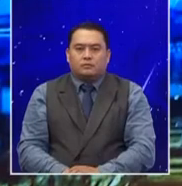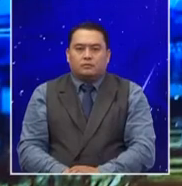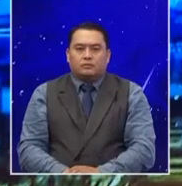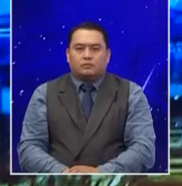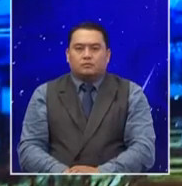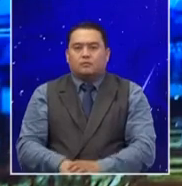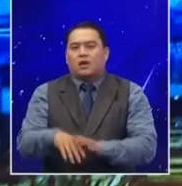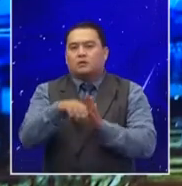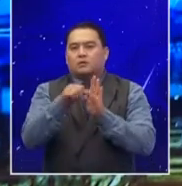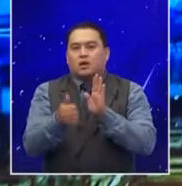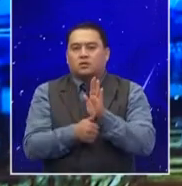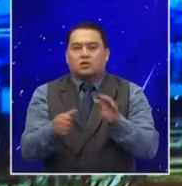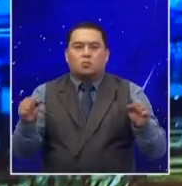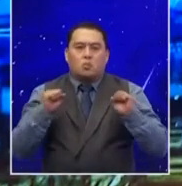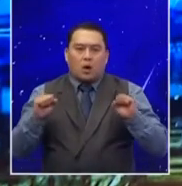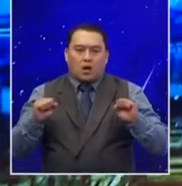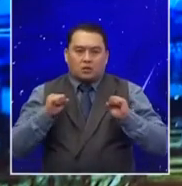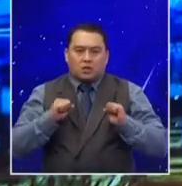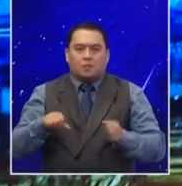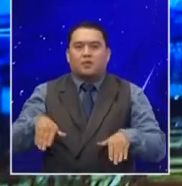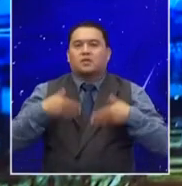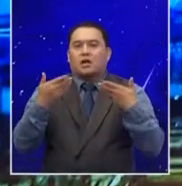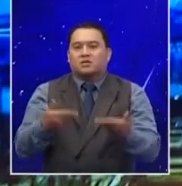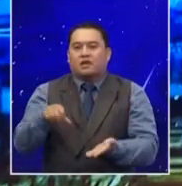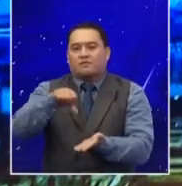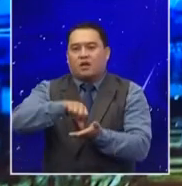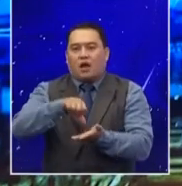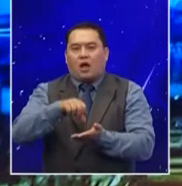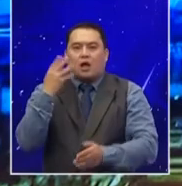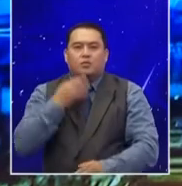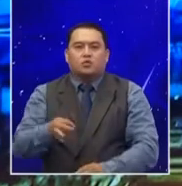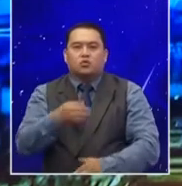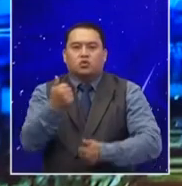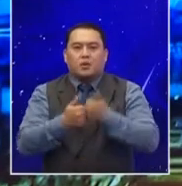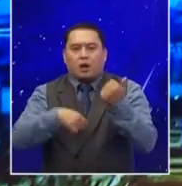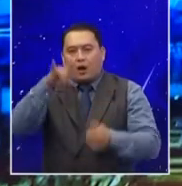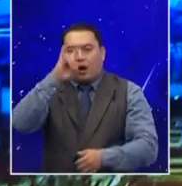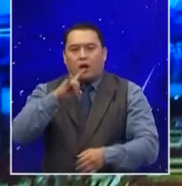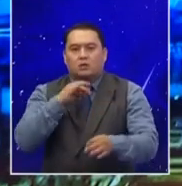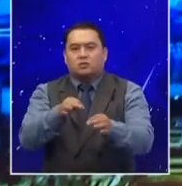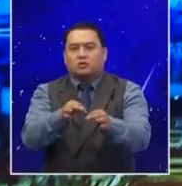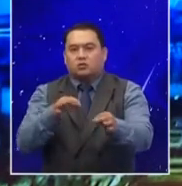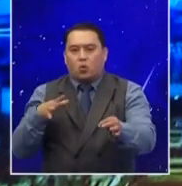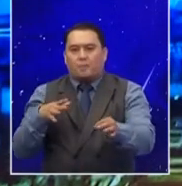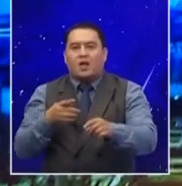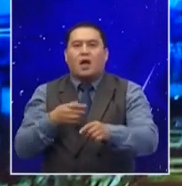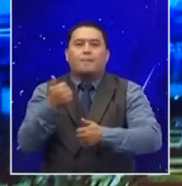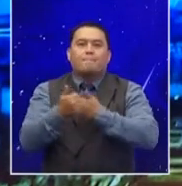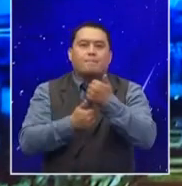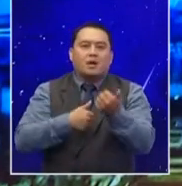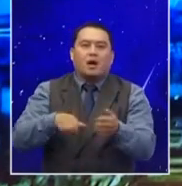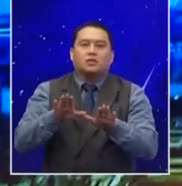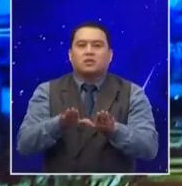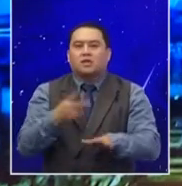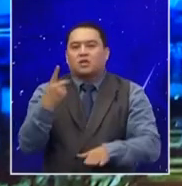Нацеленность на результат. 16 спортсменов представят Алматинскую область на чемпионате Казахстана по стрельбе из лука. До первенства осталась